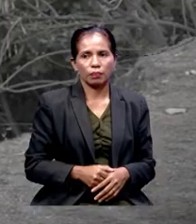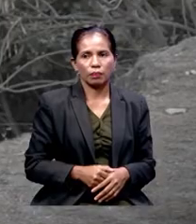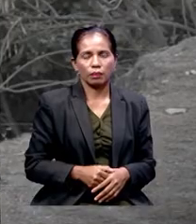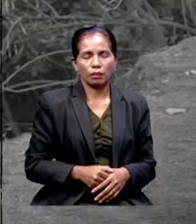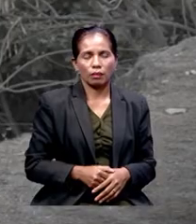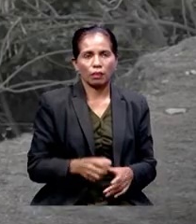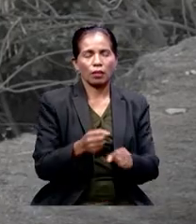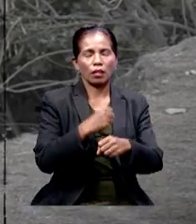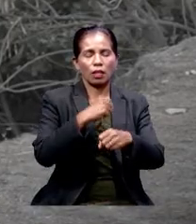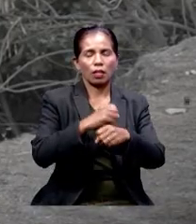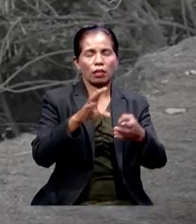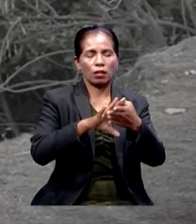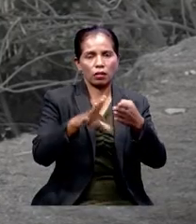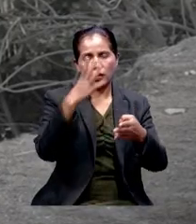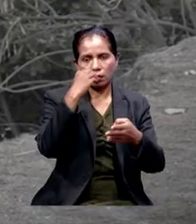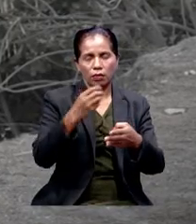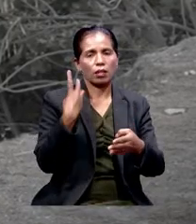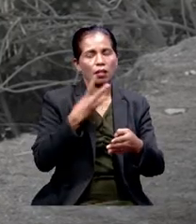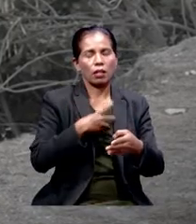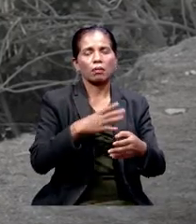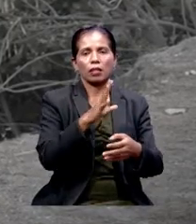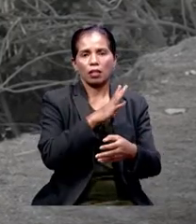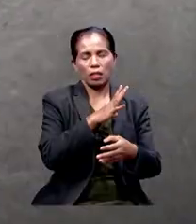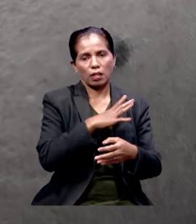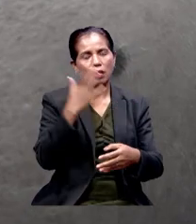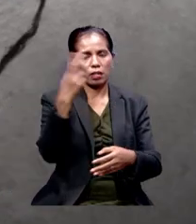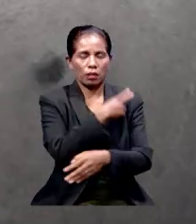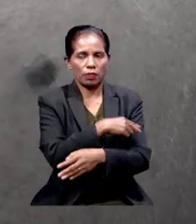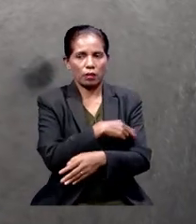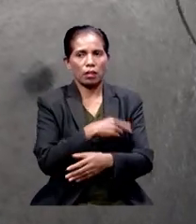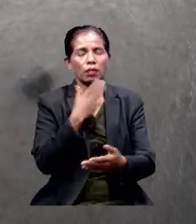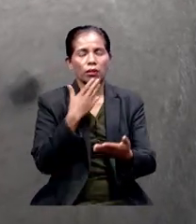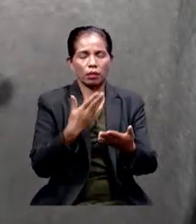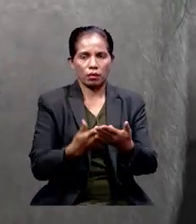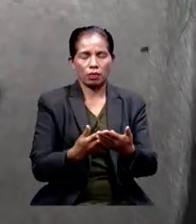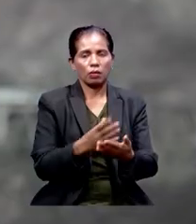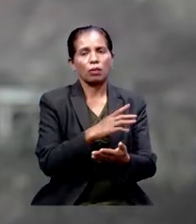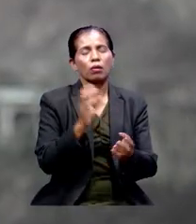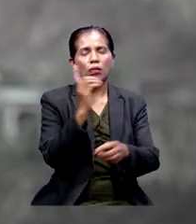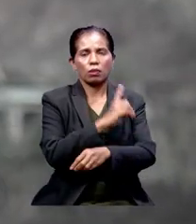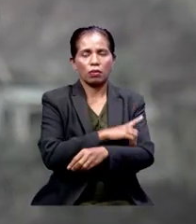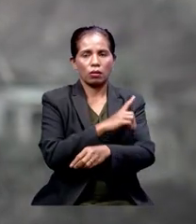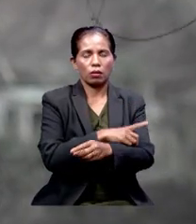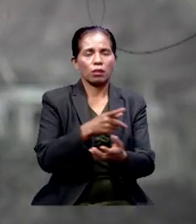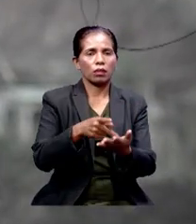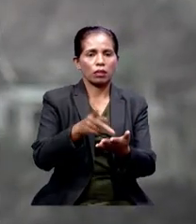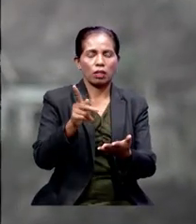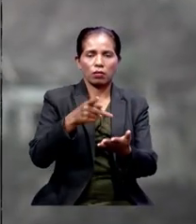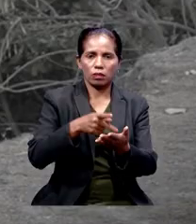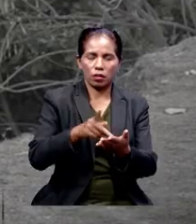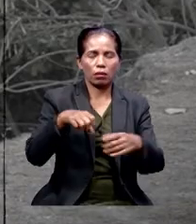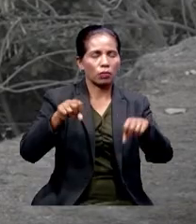Sabahala surat ang sabay sa tirit kar kaya ni ami kal tahang leh na ba to ikin dia. Oze klororon klororon da di lo kray